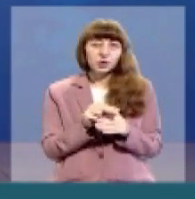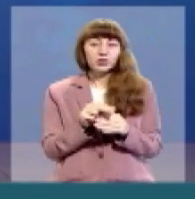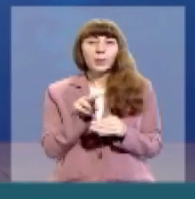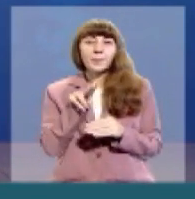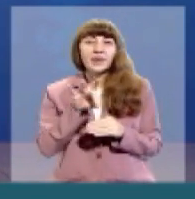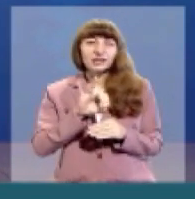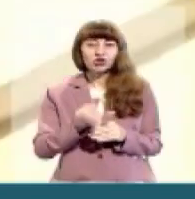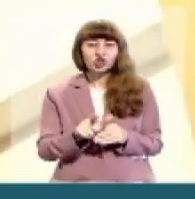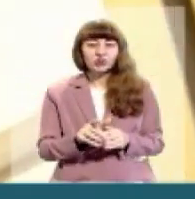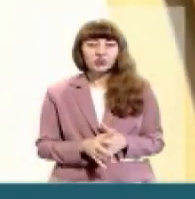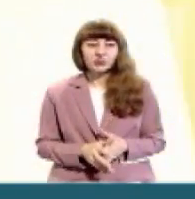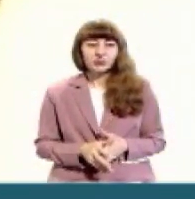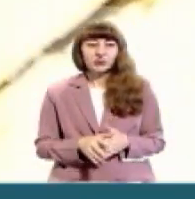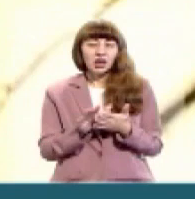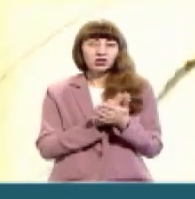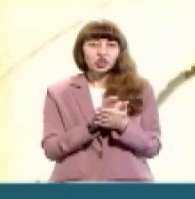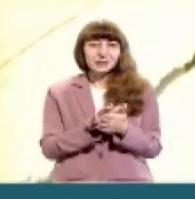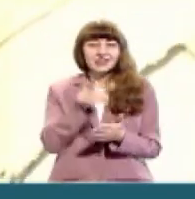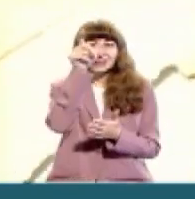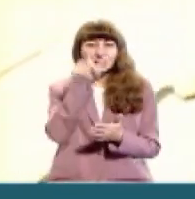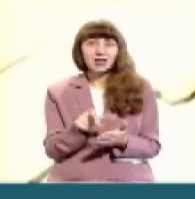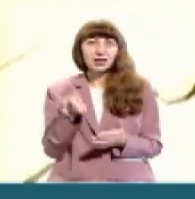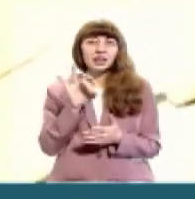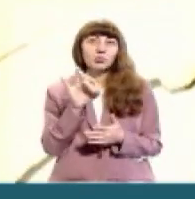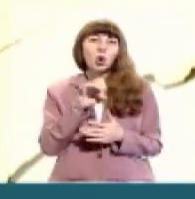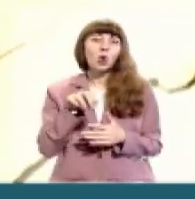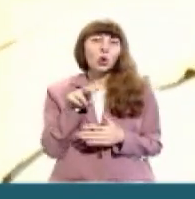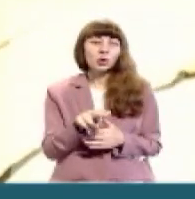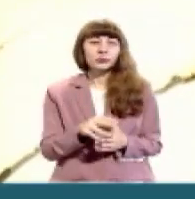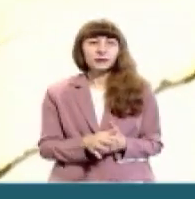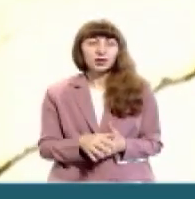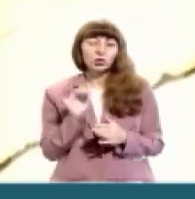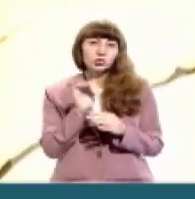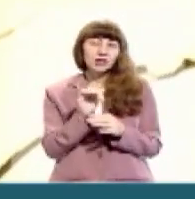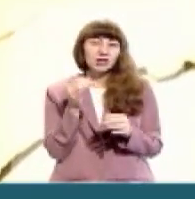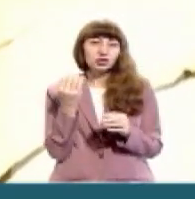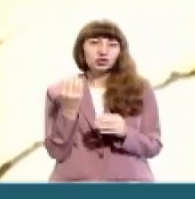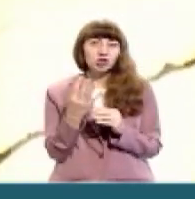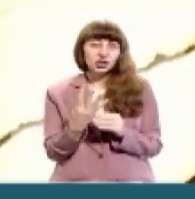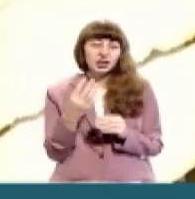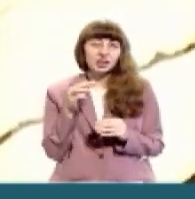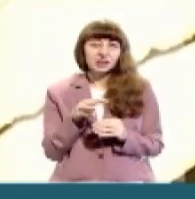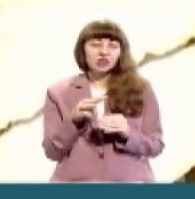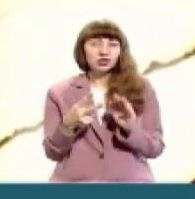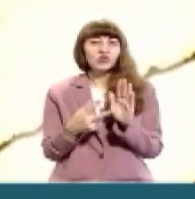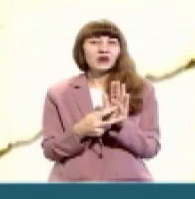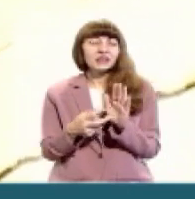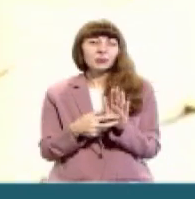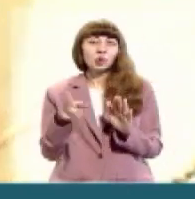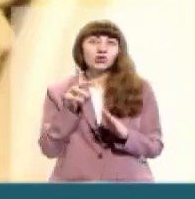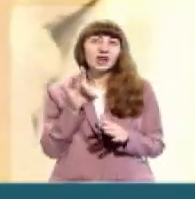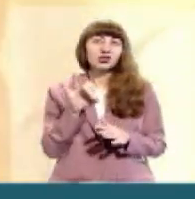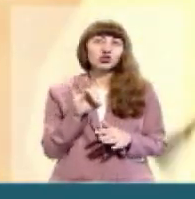керек. Департамент қызметкерлері 2019 жылдан бері адам өлімі мен көмір қышқыл газынан улану